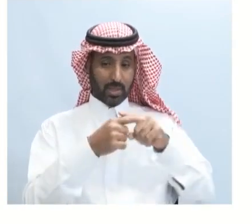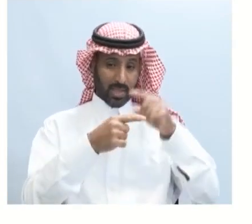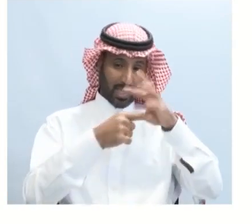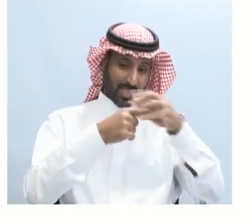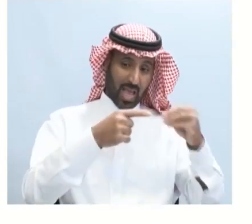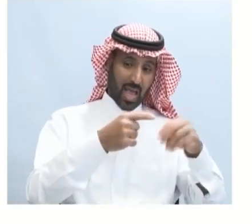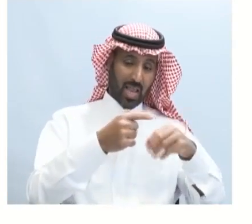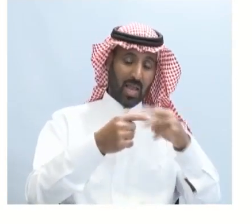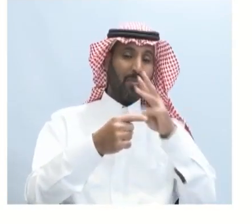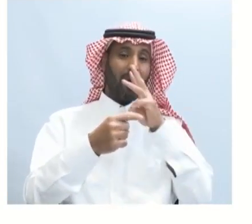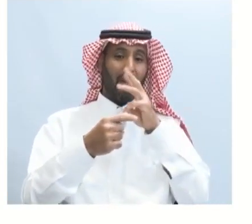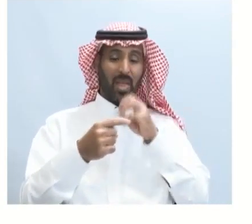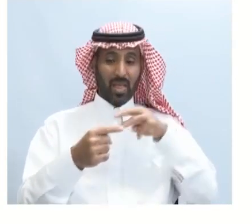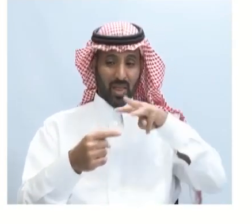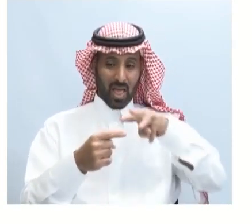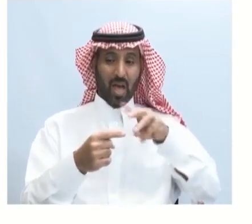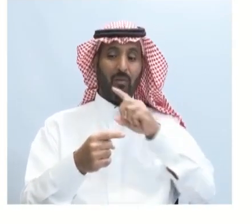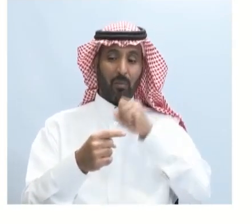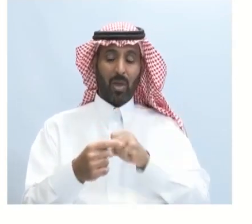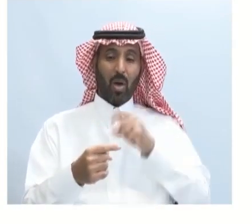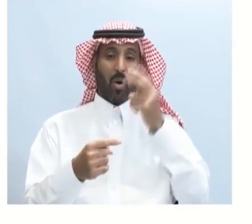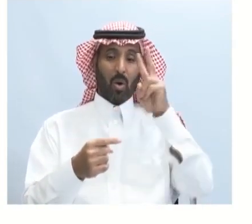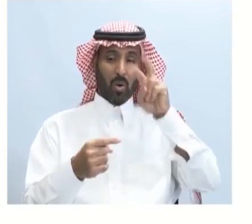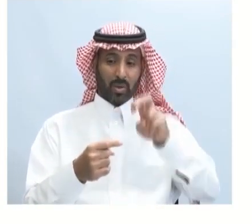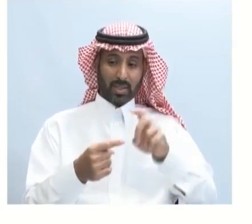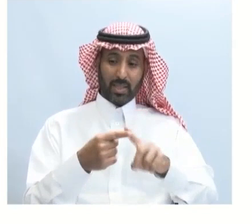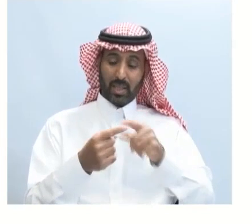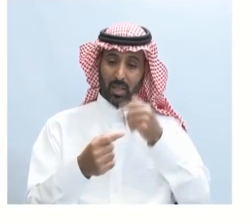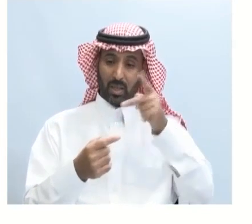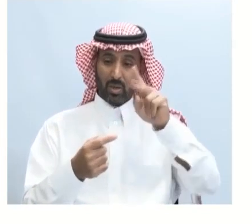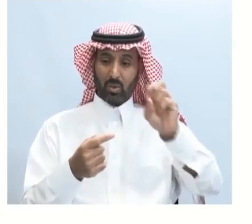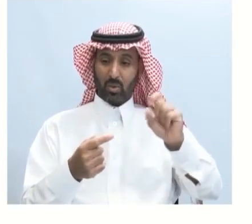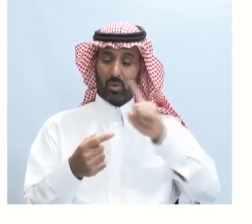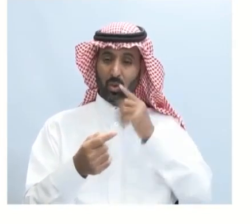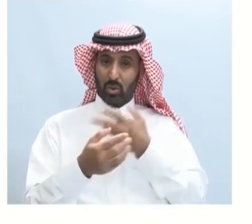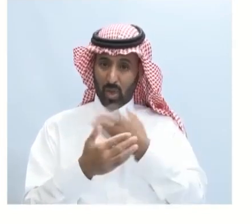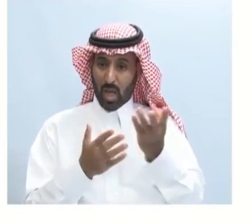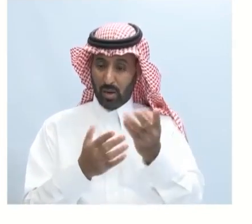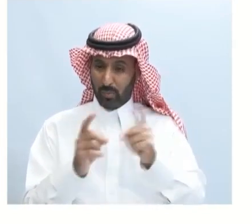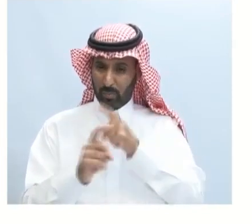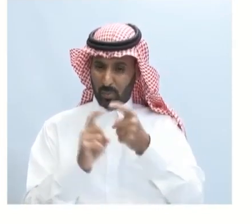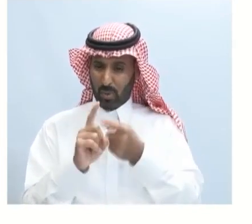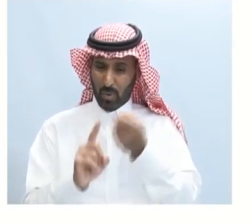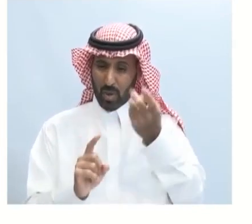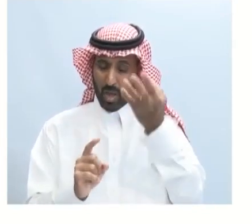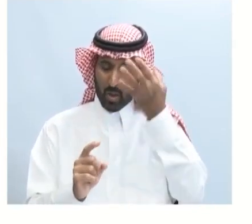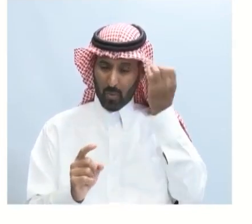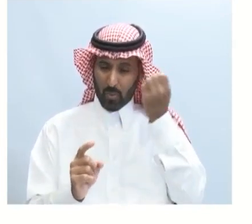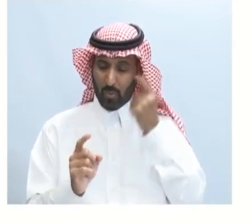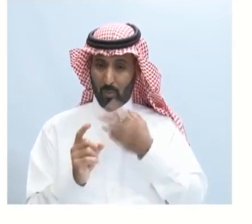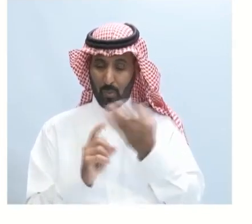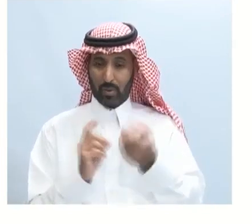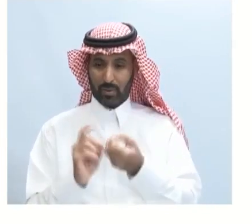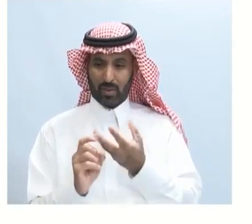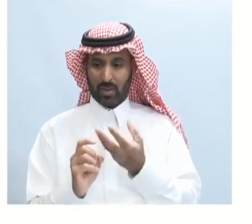سال 3120 كيلو جول اذا السالب هنا سنقول ان نوعه طارد للحراره هنا ربط بالمراحل السابقه